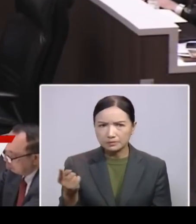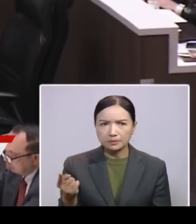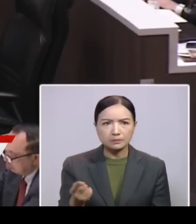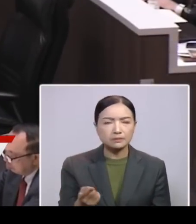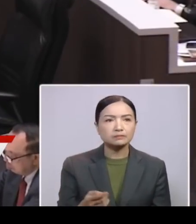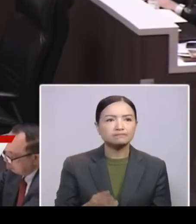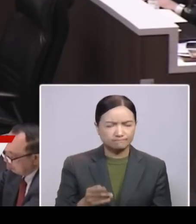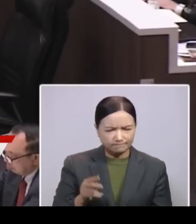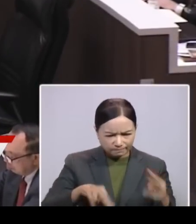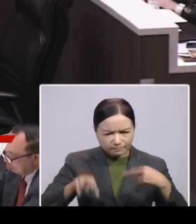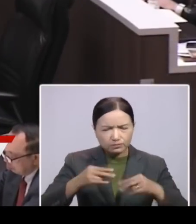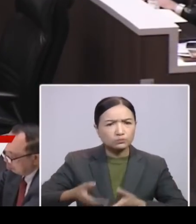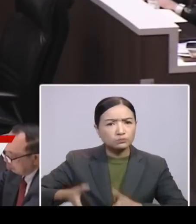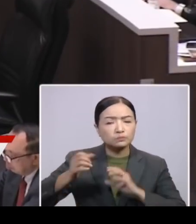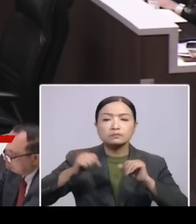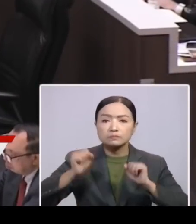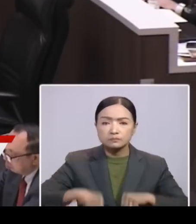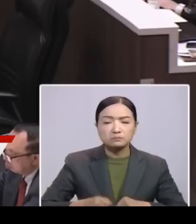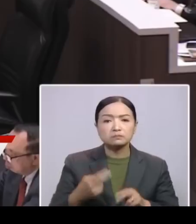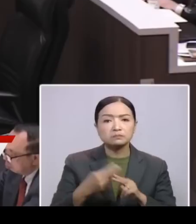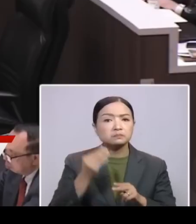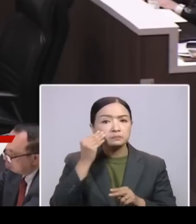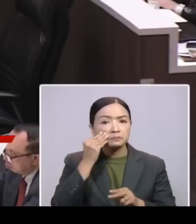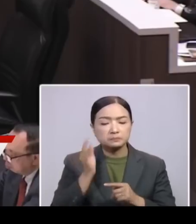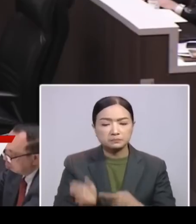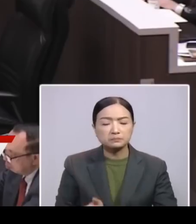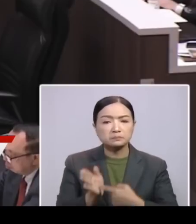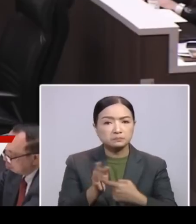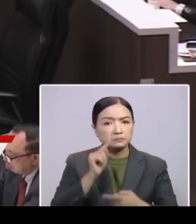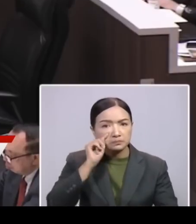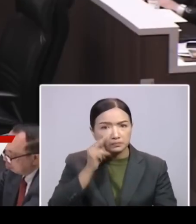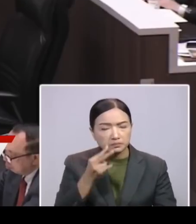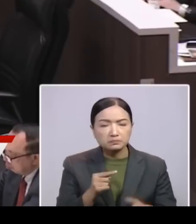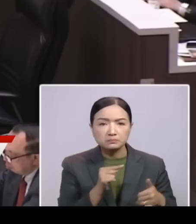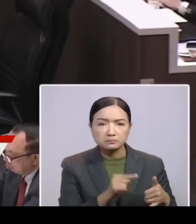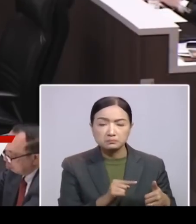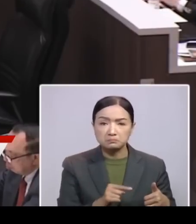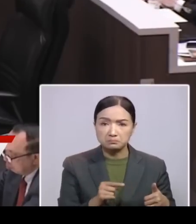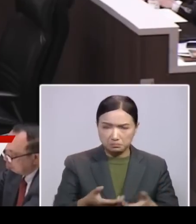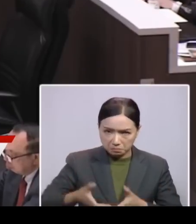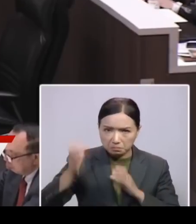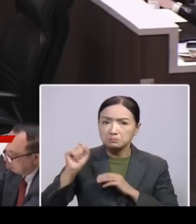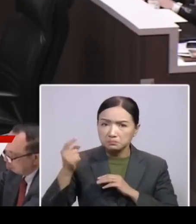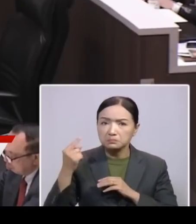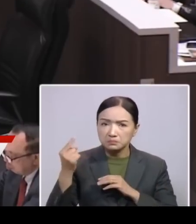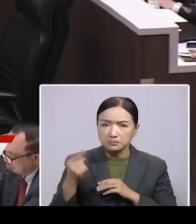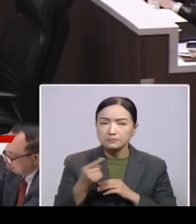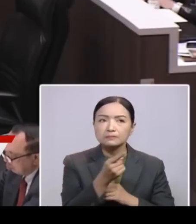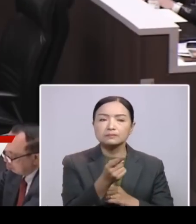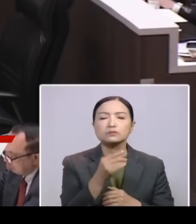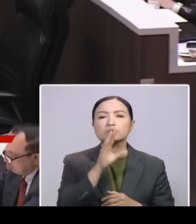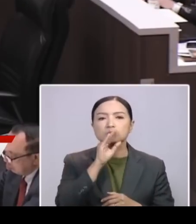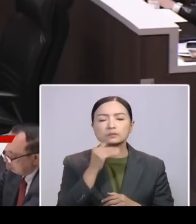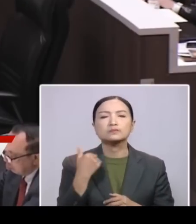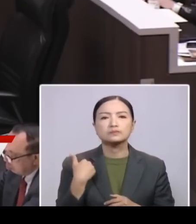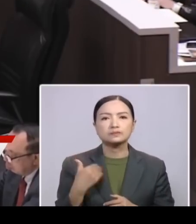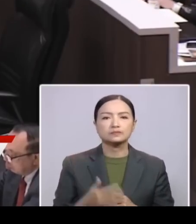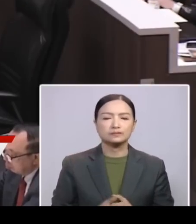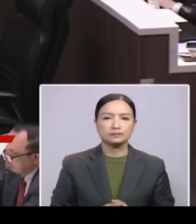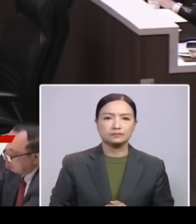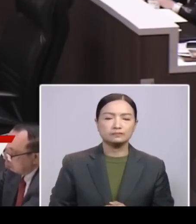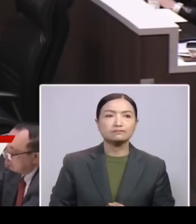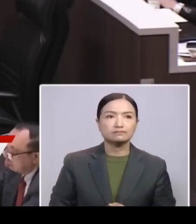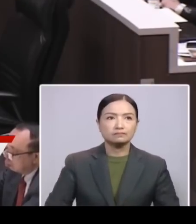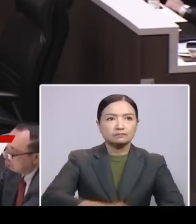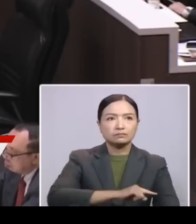ภานั้นพิจารณาทบทวนมติการเสนอชื่อนายกรัฐมนตรีในการประชุมรัฐสภาเพื่อพิจารณาเลือกนายกรัฐมนตรีในครั้งที่2